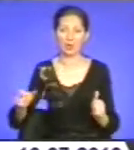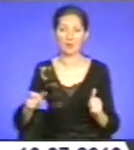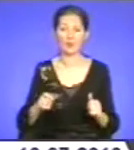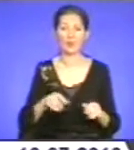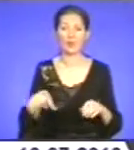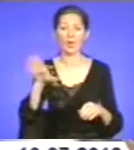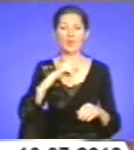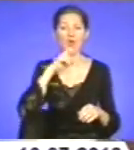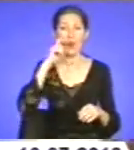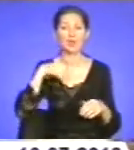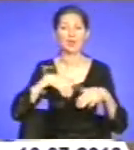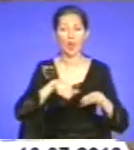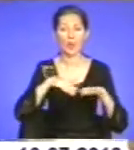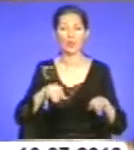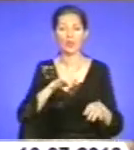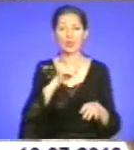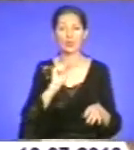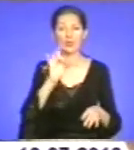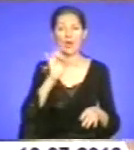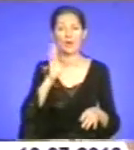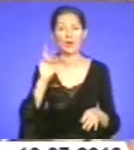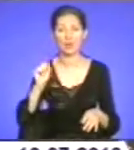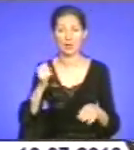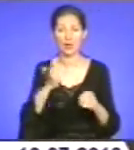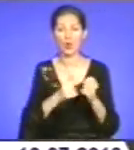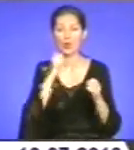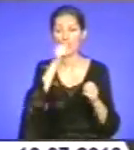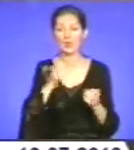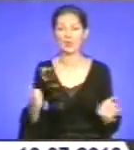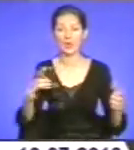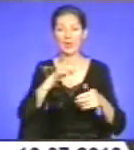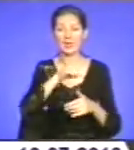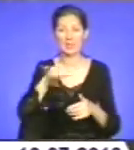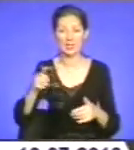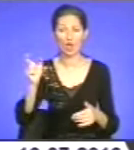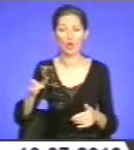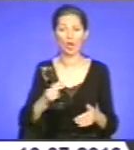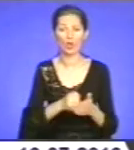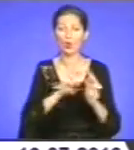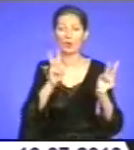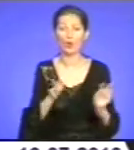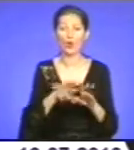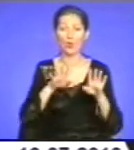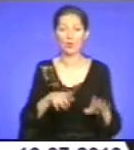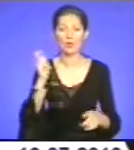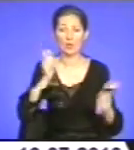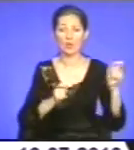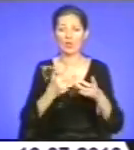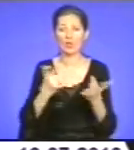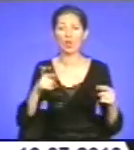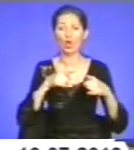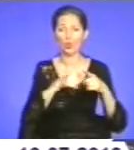у Зарваниці щороку збирає тисячі людей. До святого місця з'їжджаються з різних куточків як України, так і за